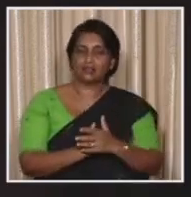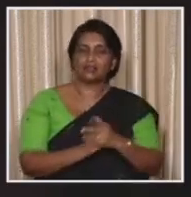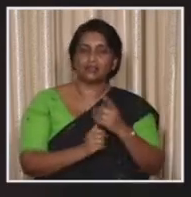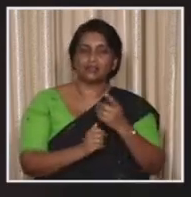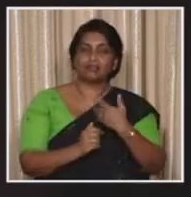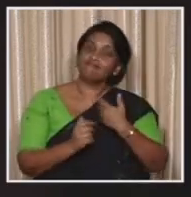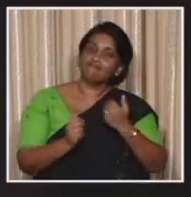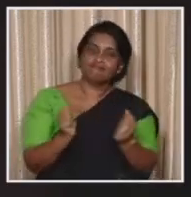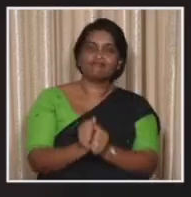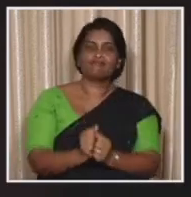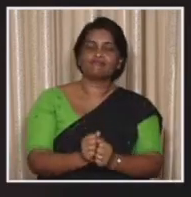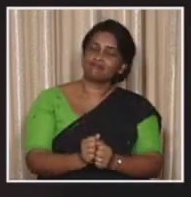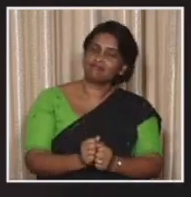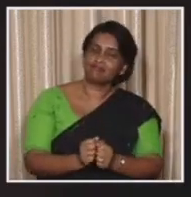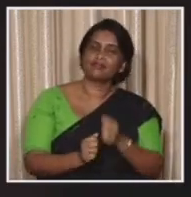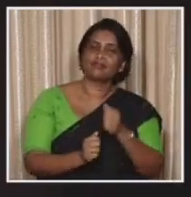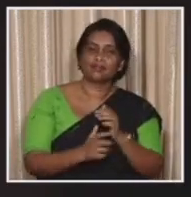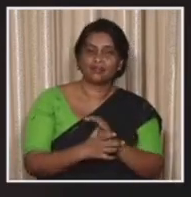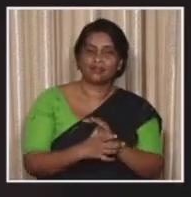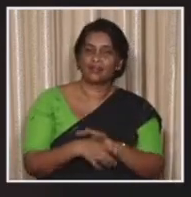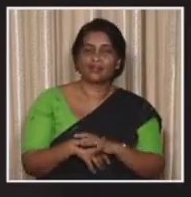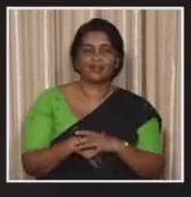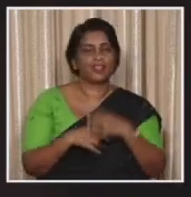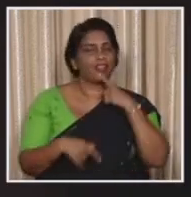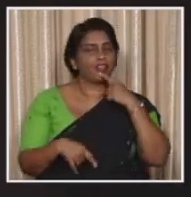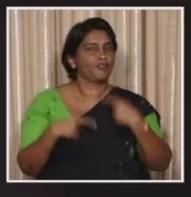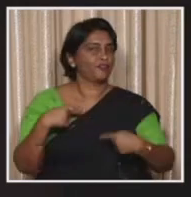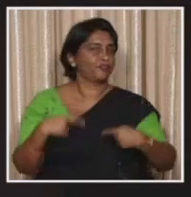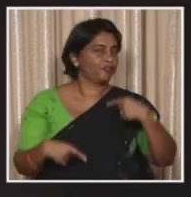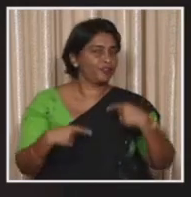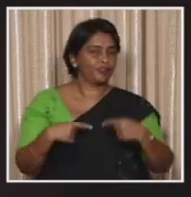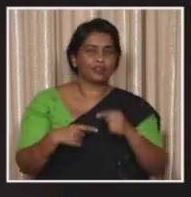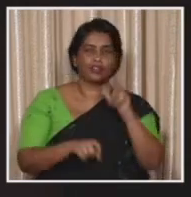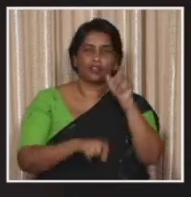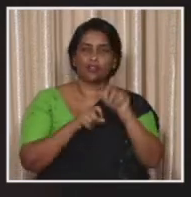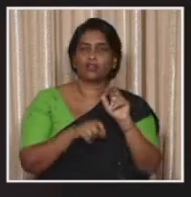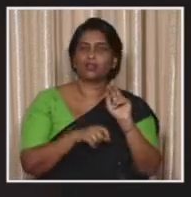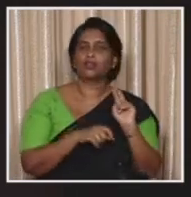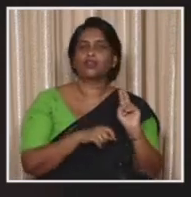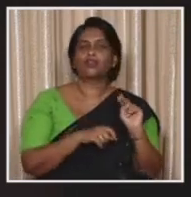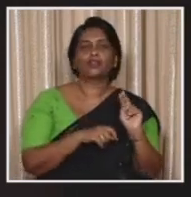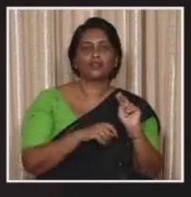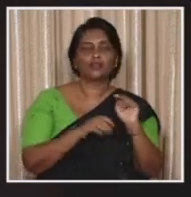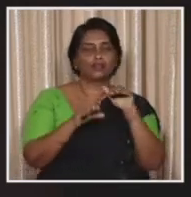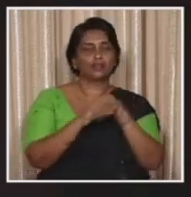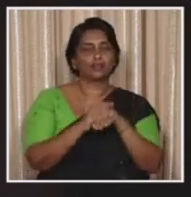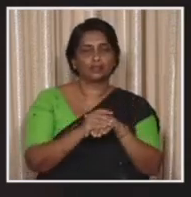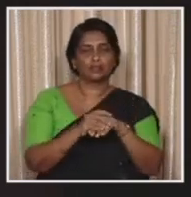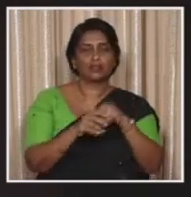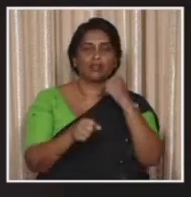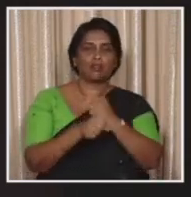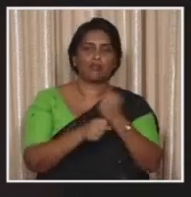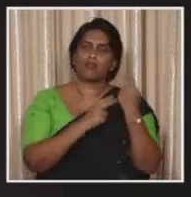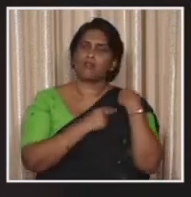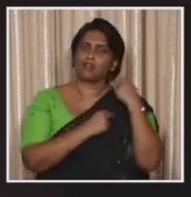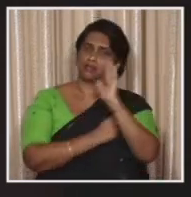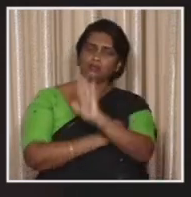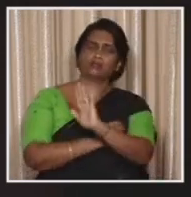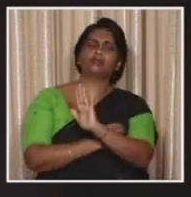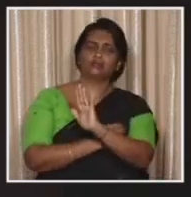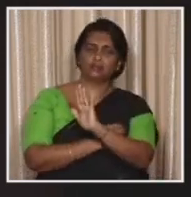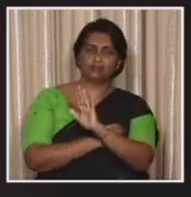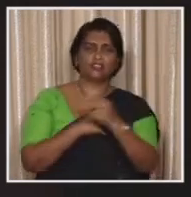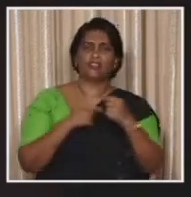අපි ගේමට තමයි හිටියේ විවාදයකට 20 දෙනෙක් පාර්ලිමේන්තුවේ තියාගෙන යන එක ආණ්ඩුවේ වගකීම